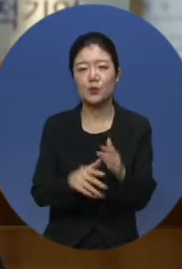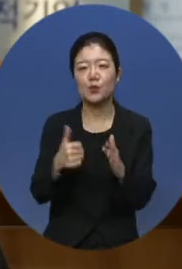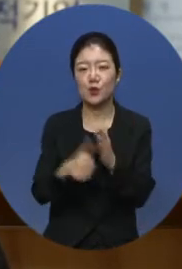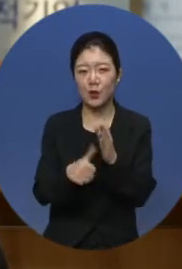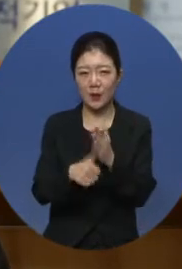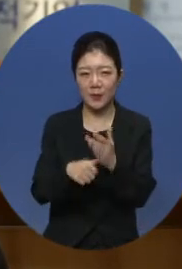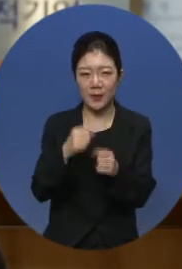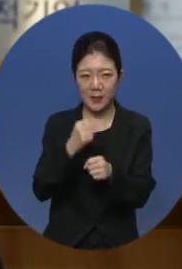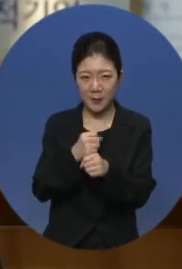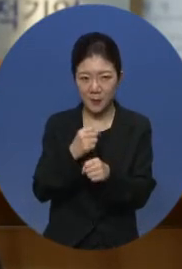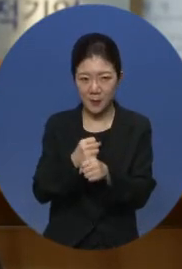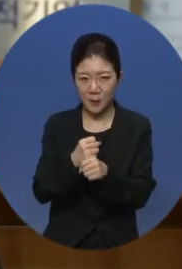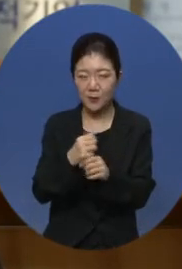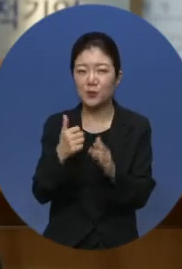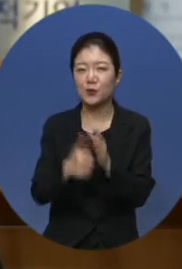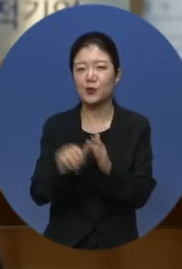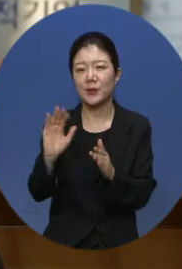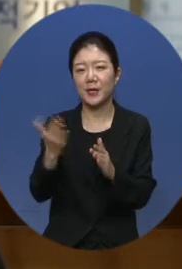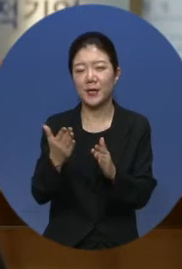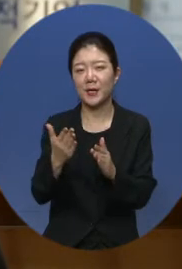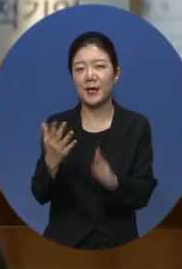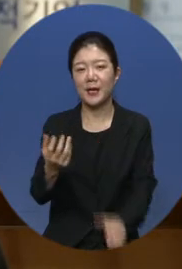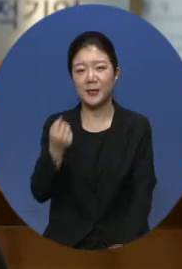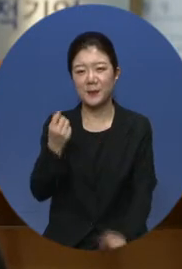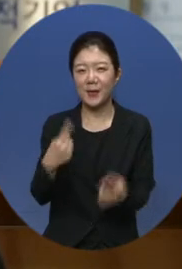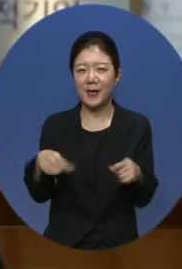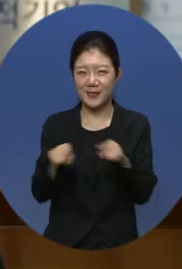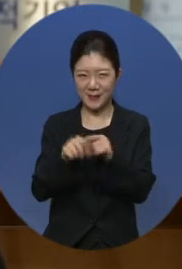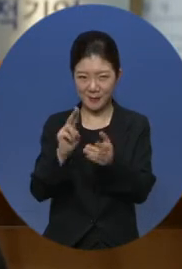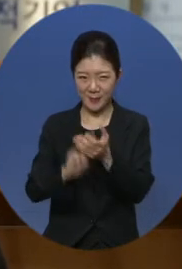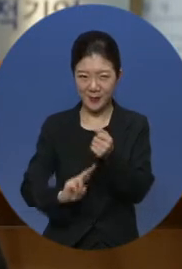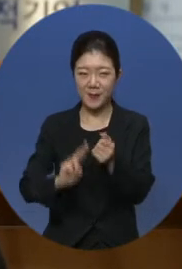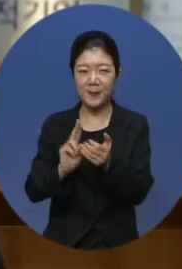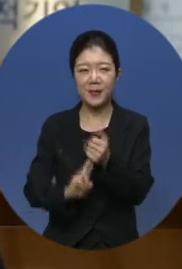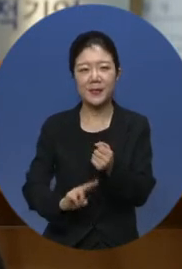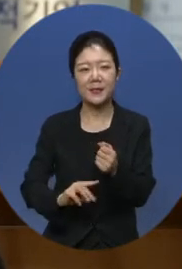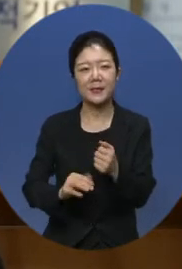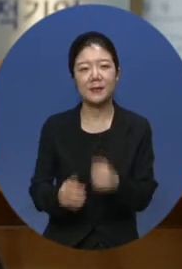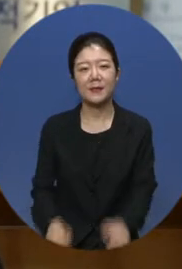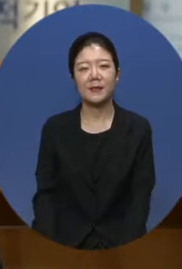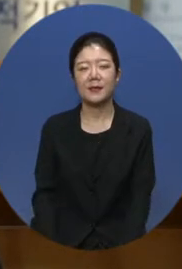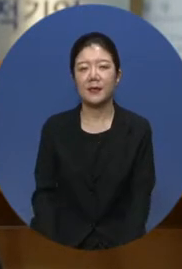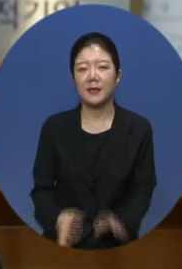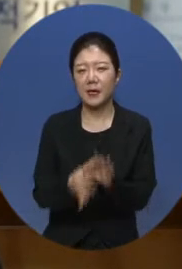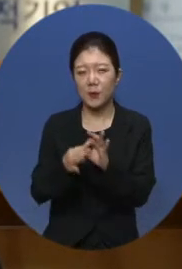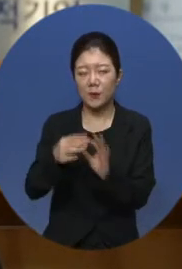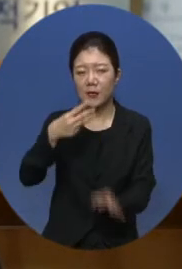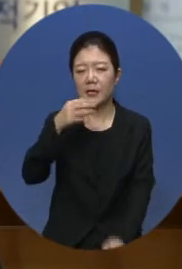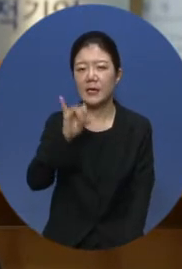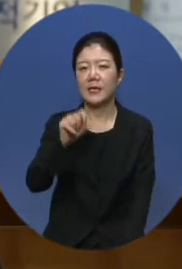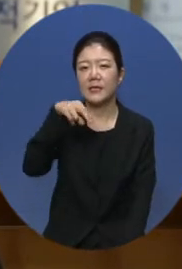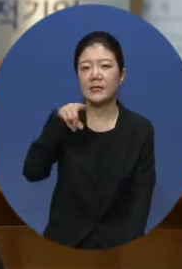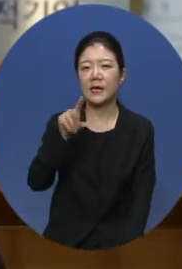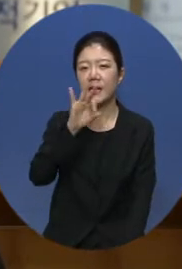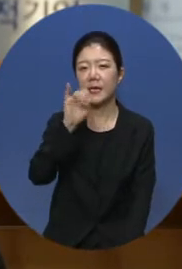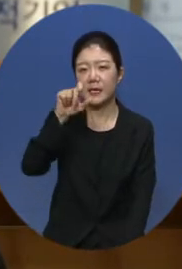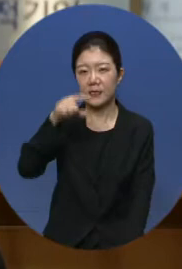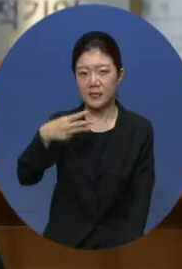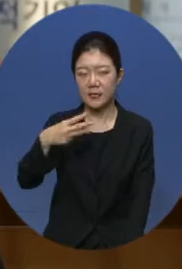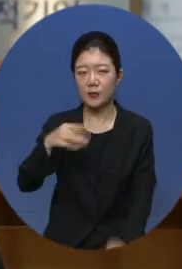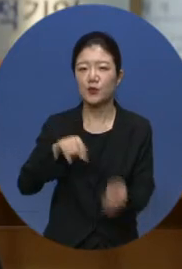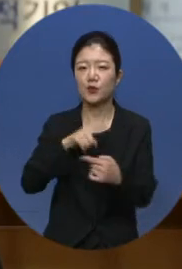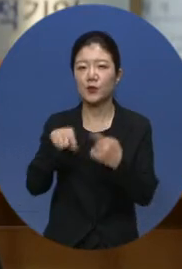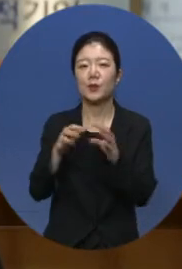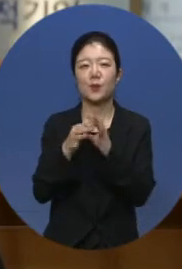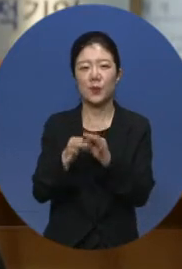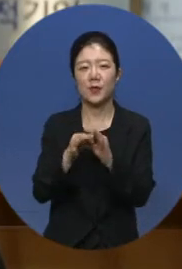상품화하고, 그리고 그 상품화되어진 물건들을 함께 판매하는 그 일련의 리사이클 매장 운영을 통해서